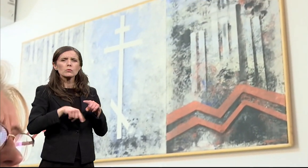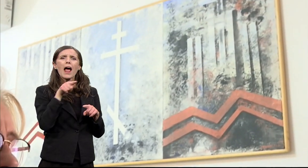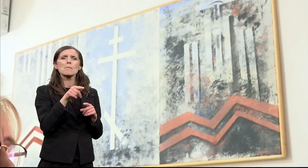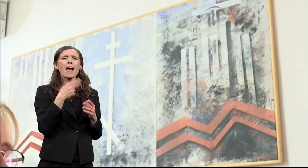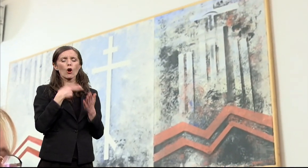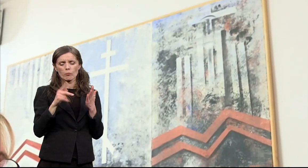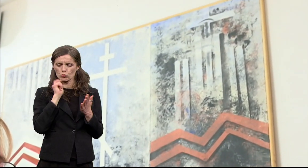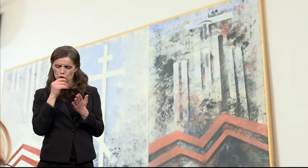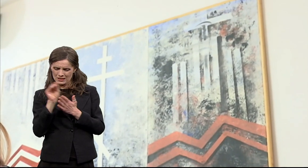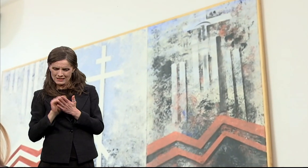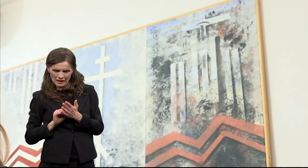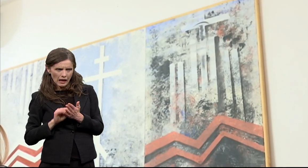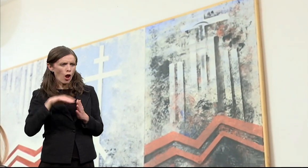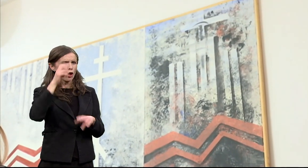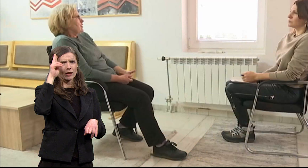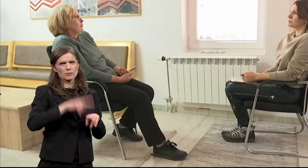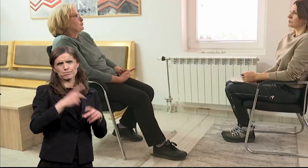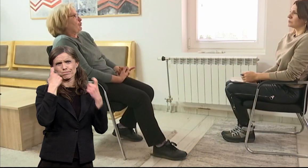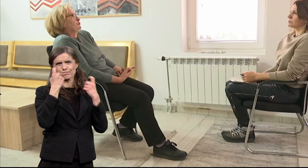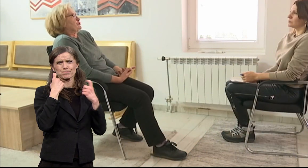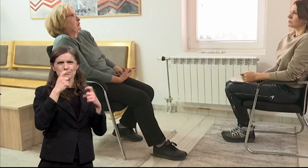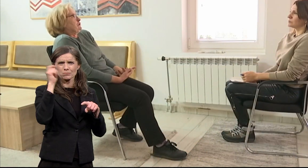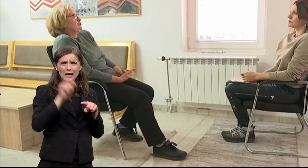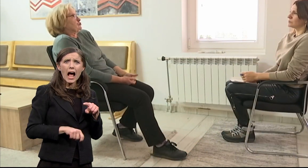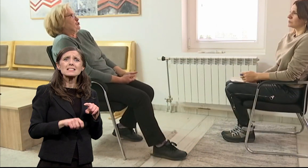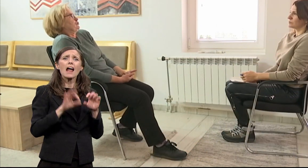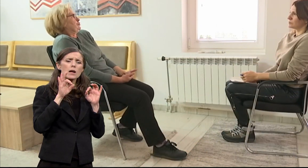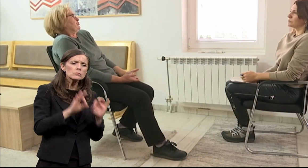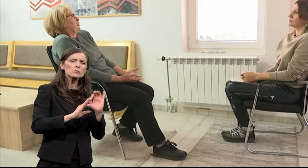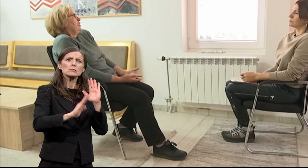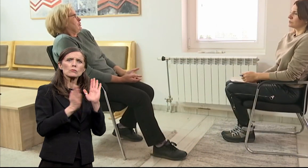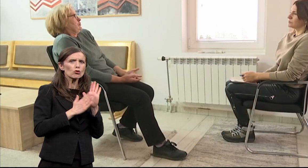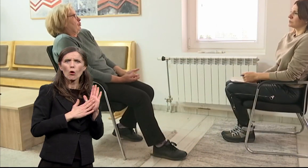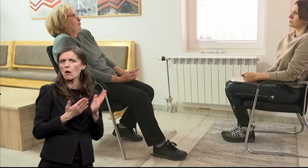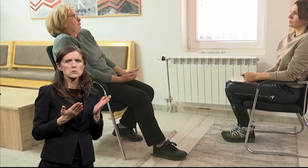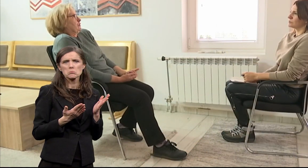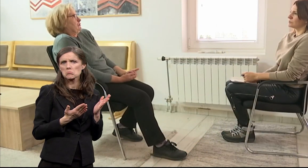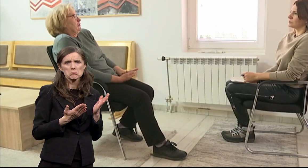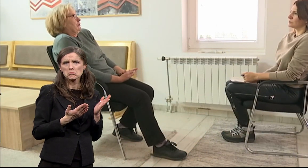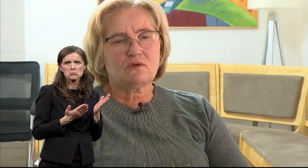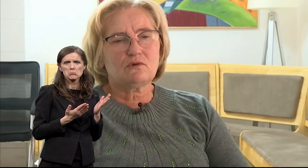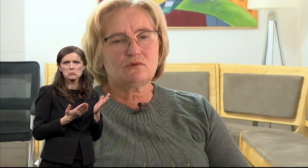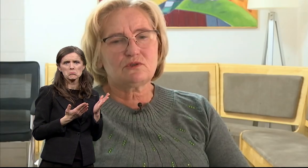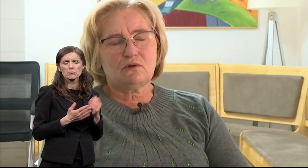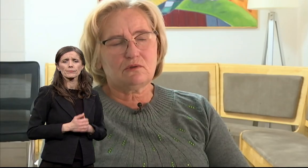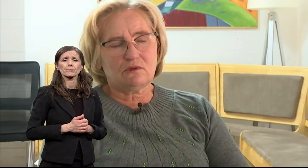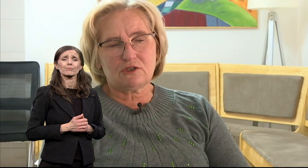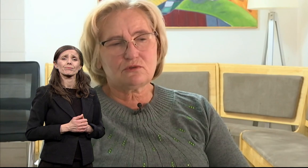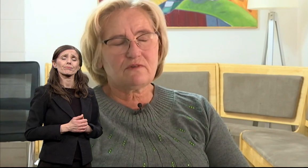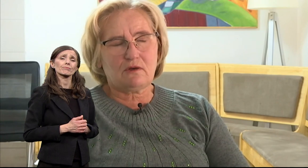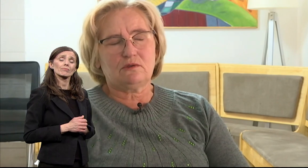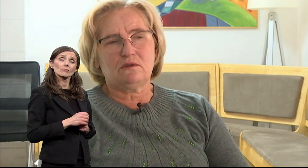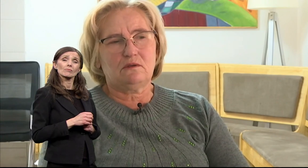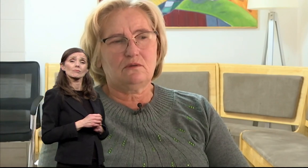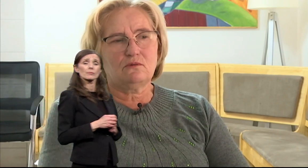optužnicama i osuđuju na višegodišnje kazne zatvora bez čvrstog utemeljenja na dokazima. On je